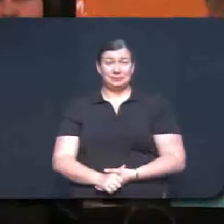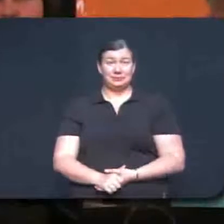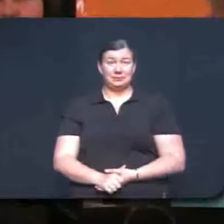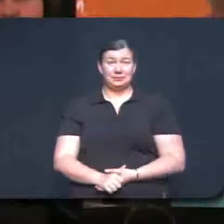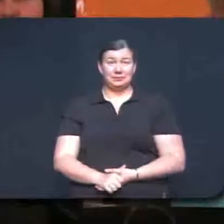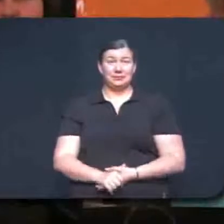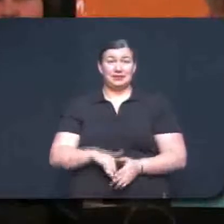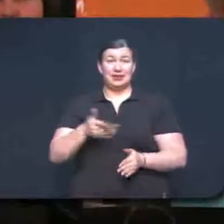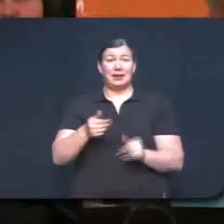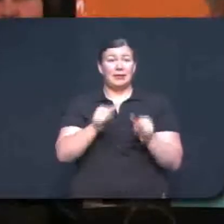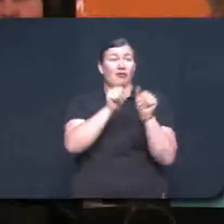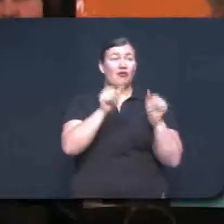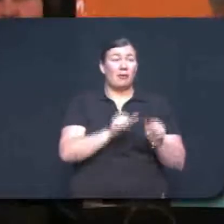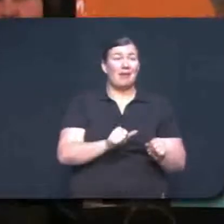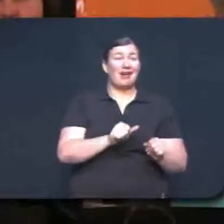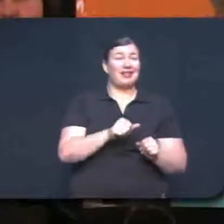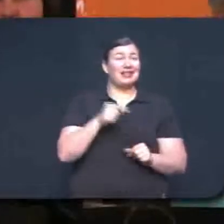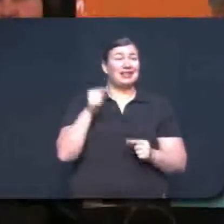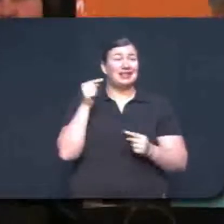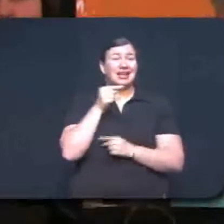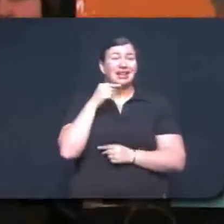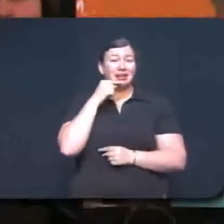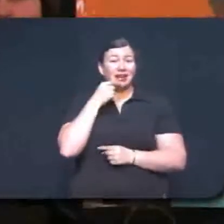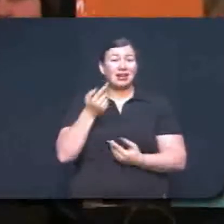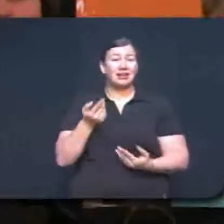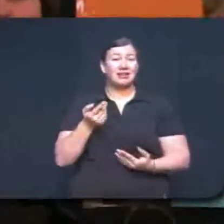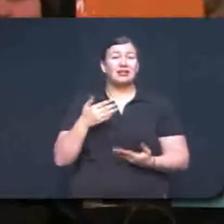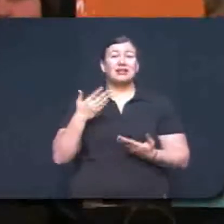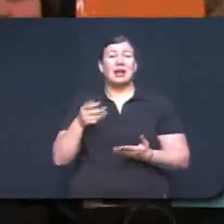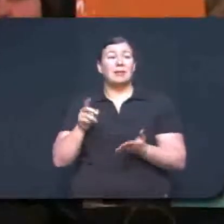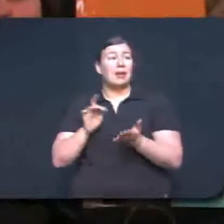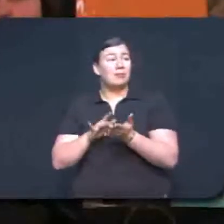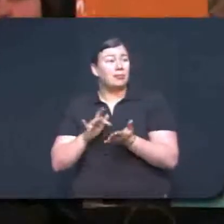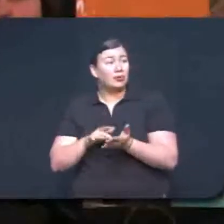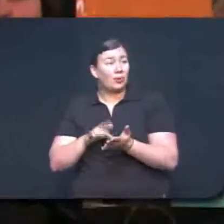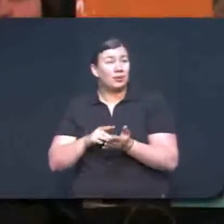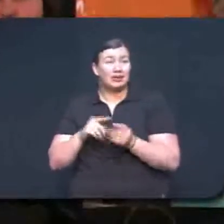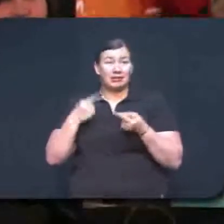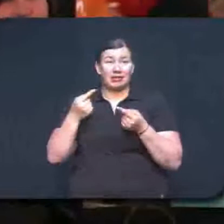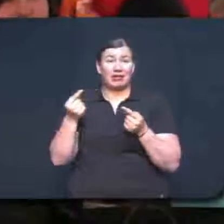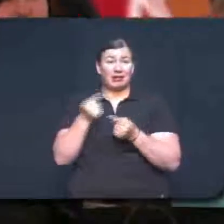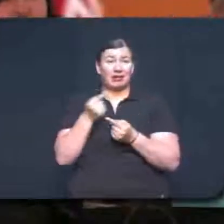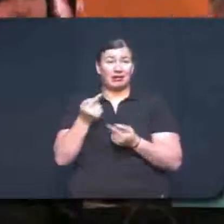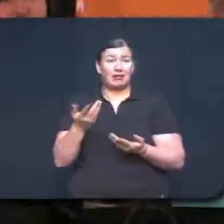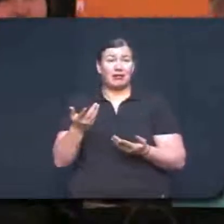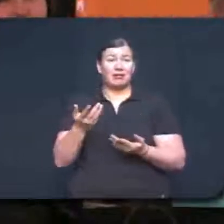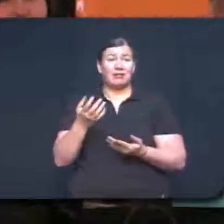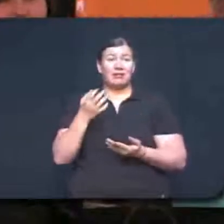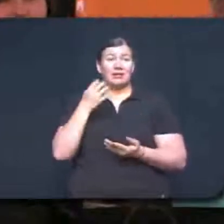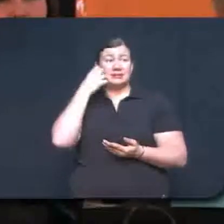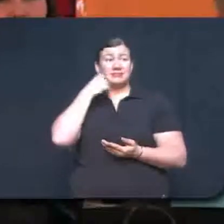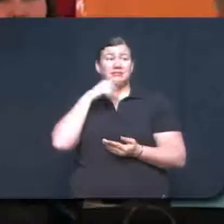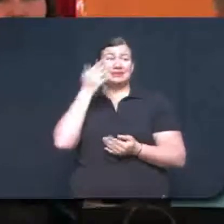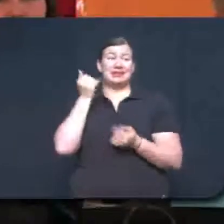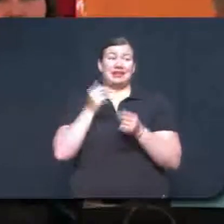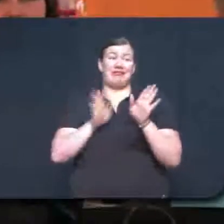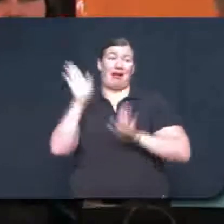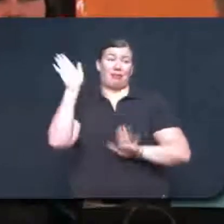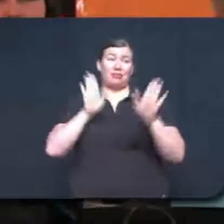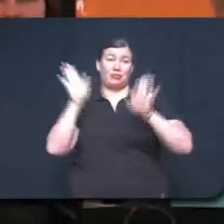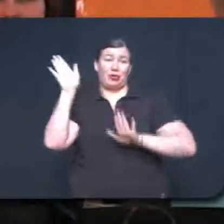es gibt eine formelle Gegenrede gibt es eine begründete Gegenrede ich sehe keine dann bitte ich jetzt um das Kartenzeichen